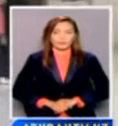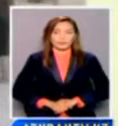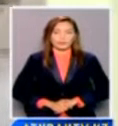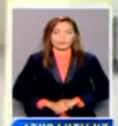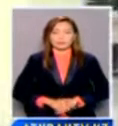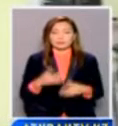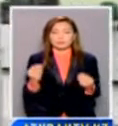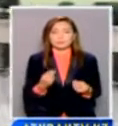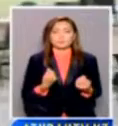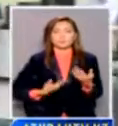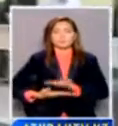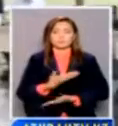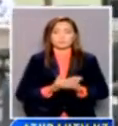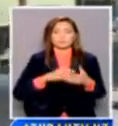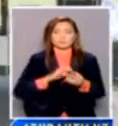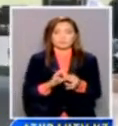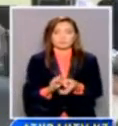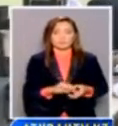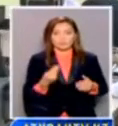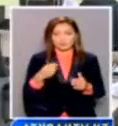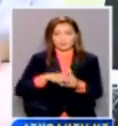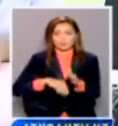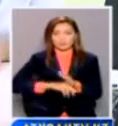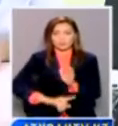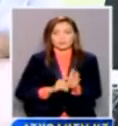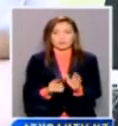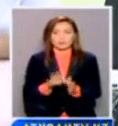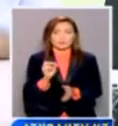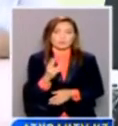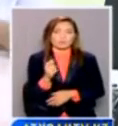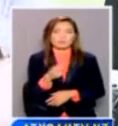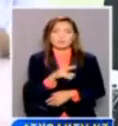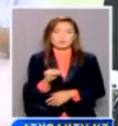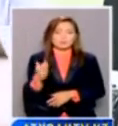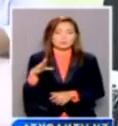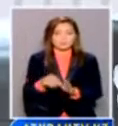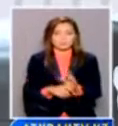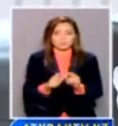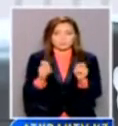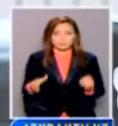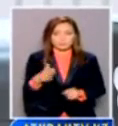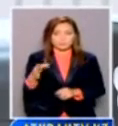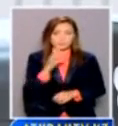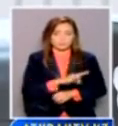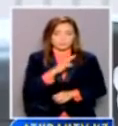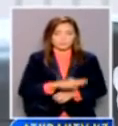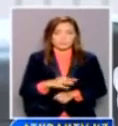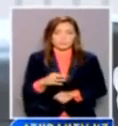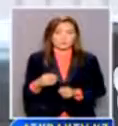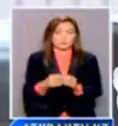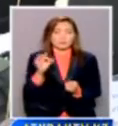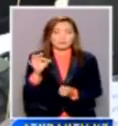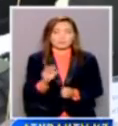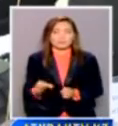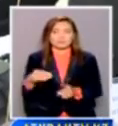На днях председатель Общественного совета Единого накопительного пенсионного фонда Евгений Сипульник внес предложение об использовании вкладчиками